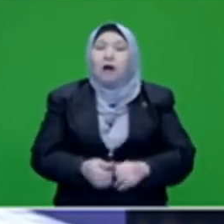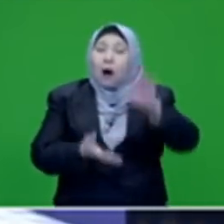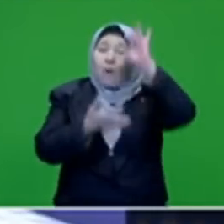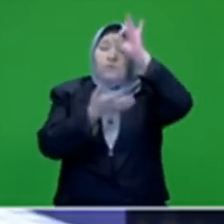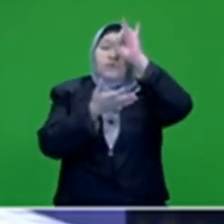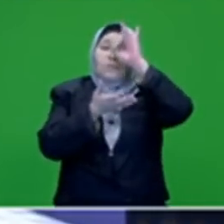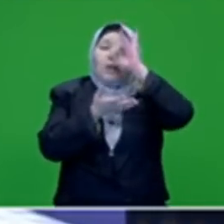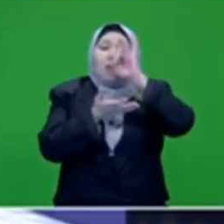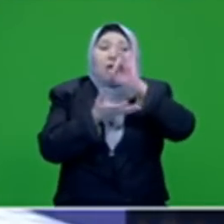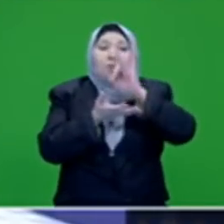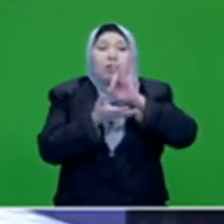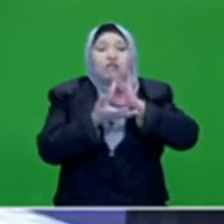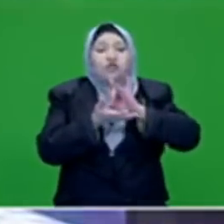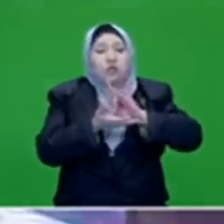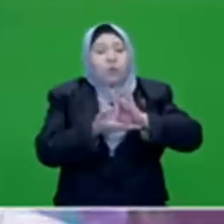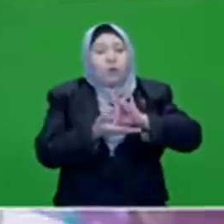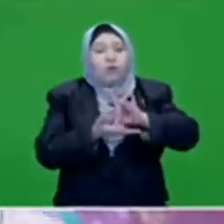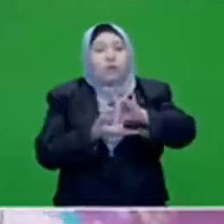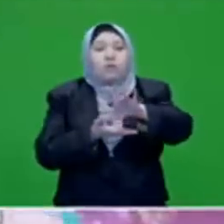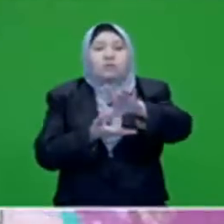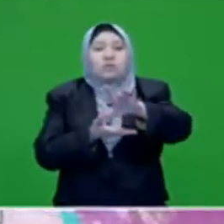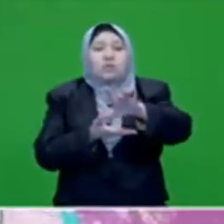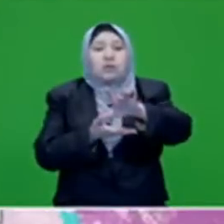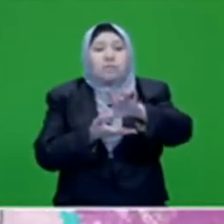A'udzubillahi minasyaitonirrajim.